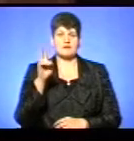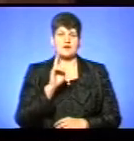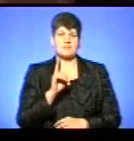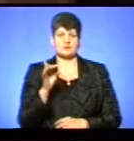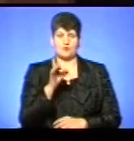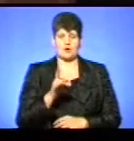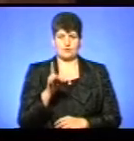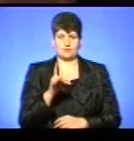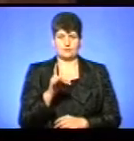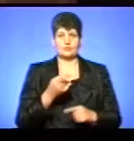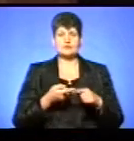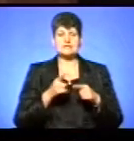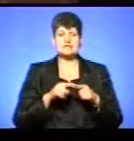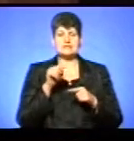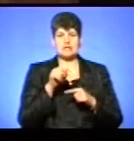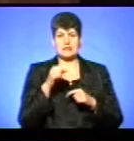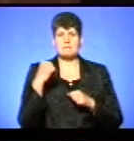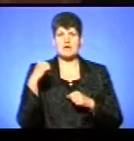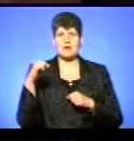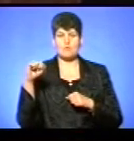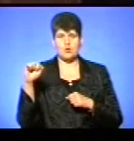До цієї перемоги,